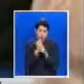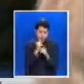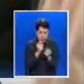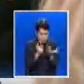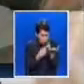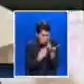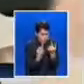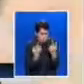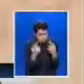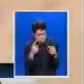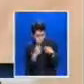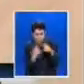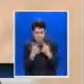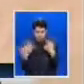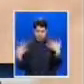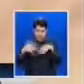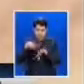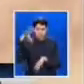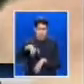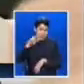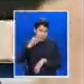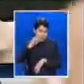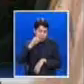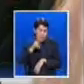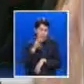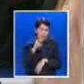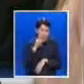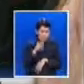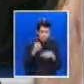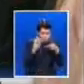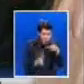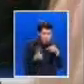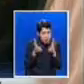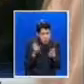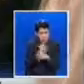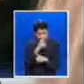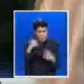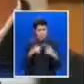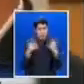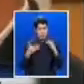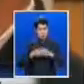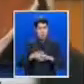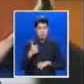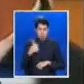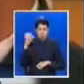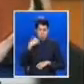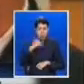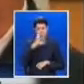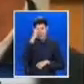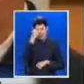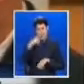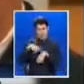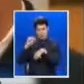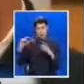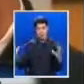นวณแล้วก็มีการประสานงานกับทางกรมชลไหมครับว่าน้ำสำรองอะไรต่างๆควรจะกำหนดไว้อย่างไร ปกติเนี่ยเราประชุมกับกรมชลทุกวันจันทร์อยู่แล้วนะ